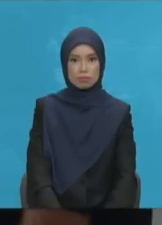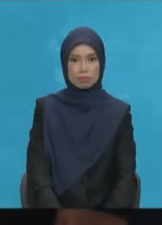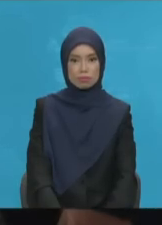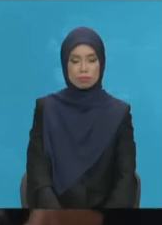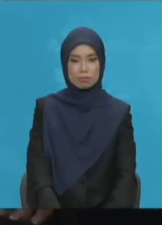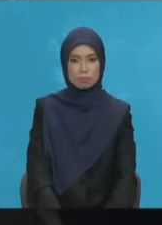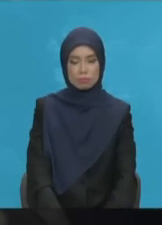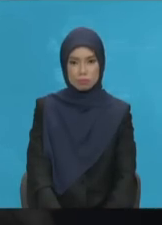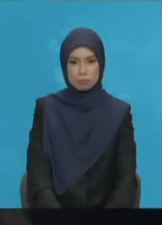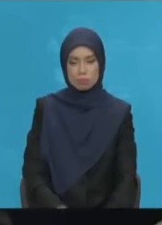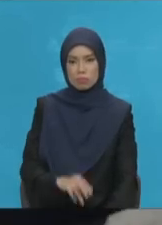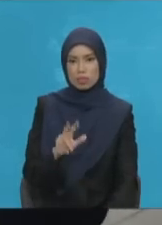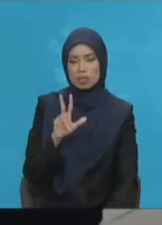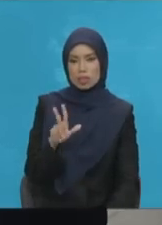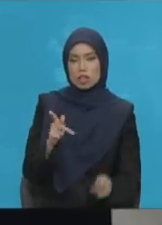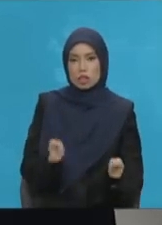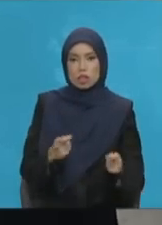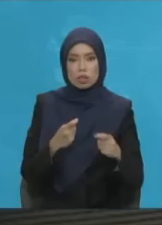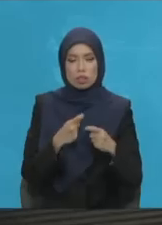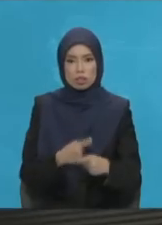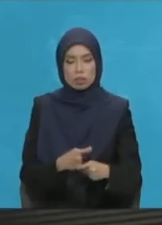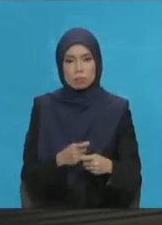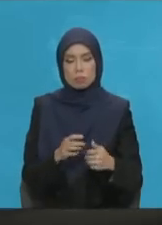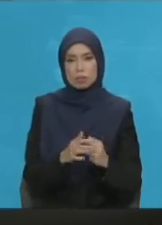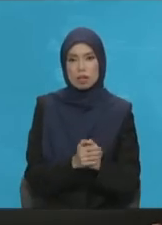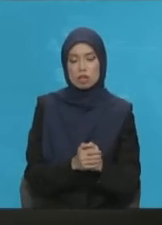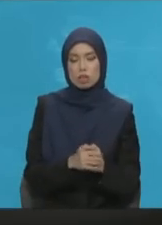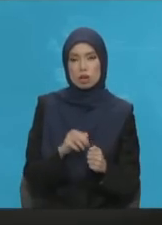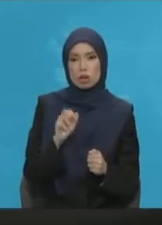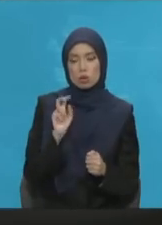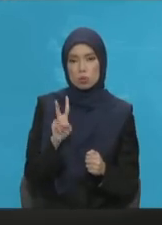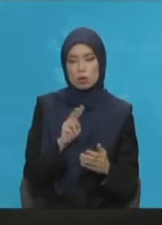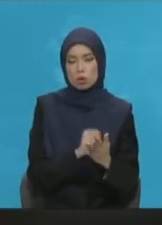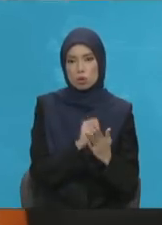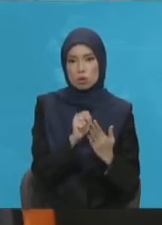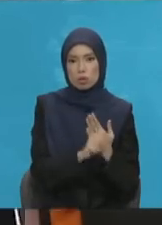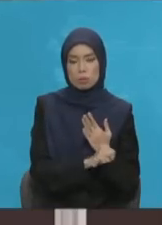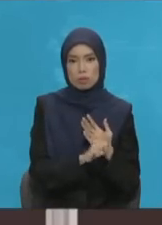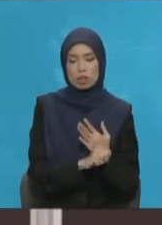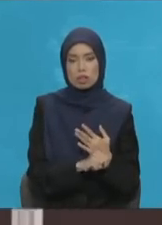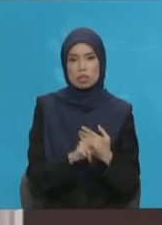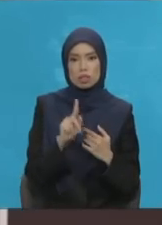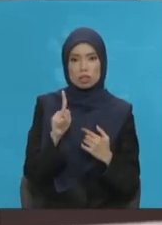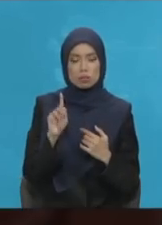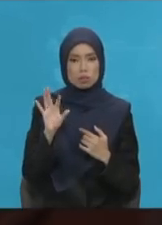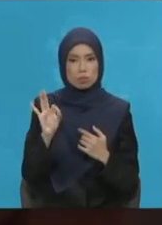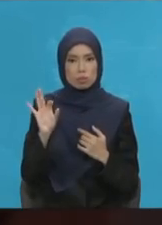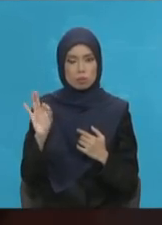dari 3 destinasi di awal penumbuhannya pada bulan November 1974